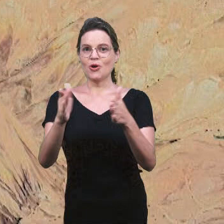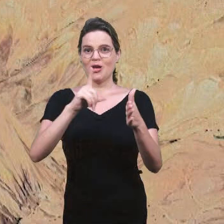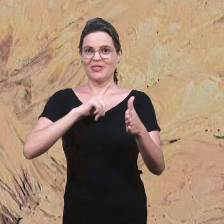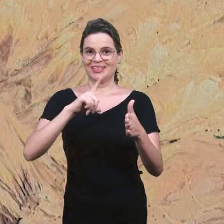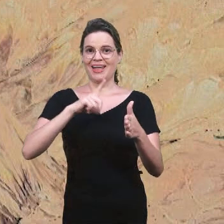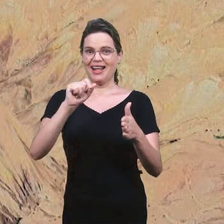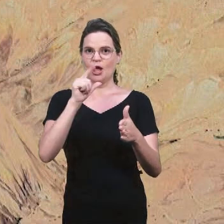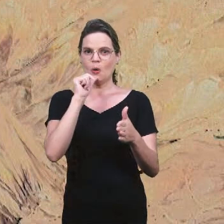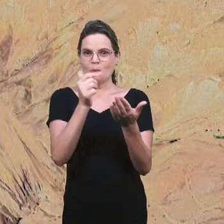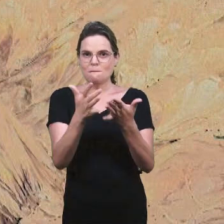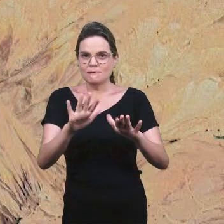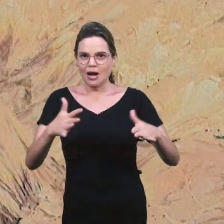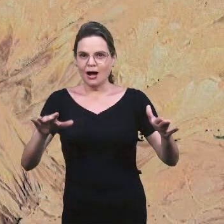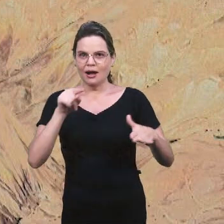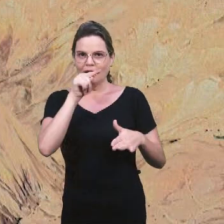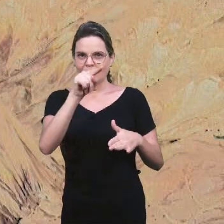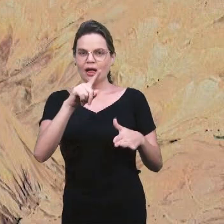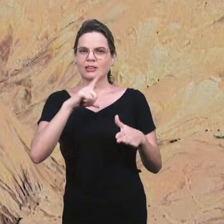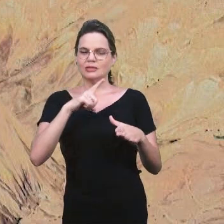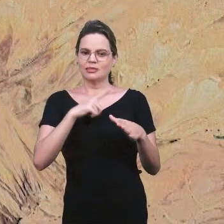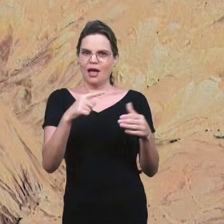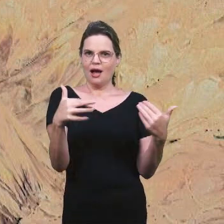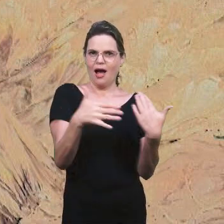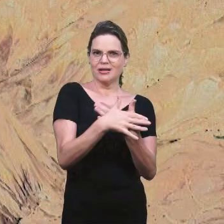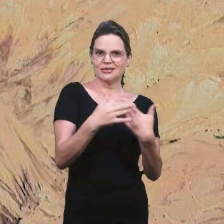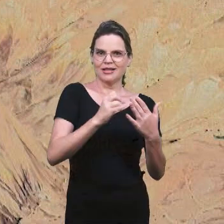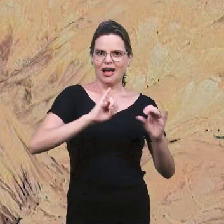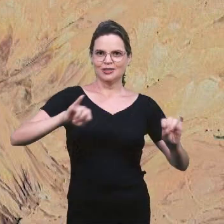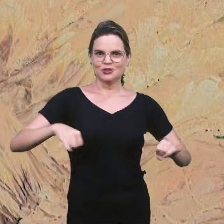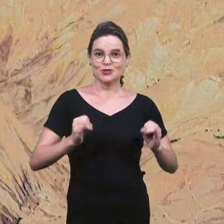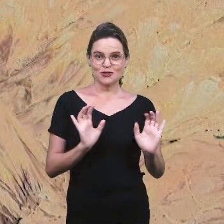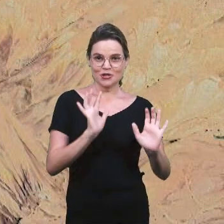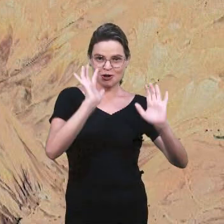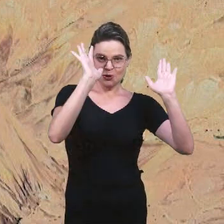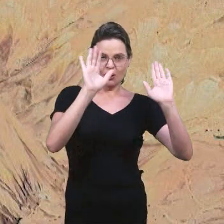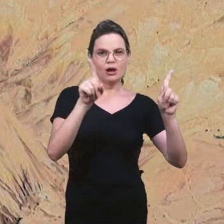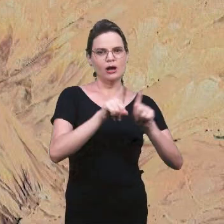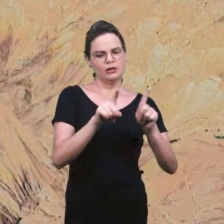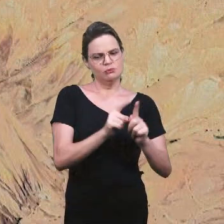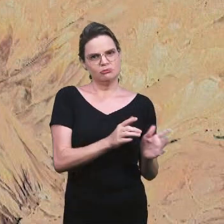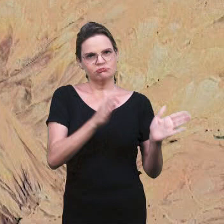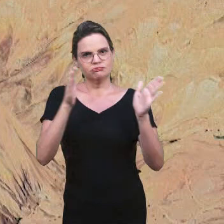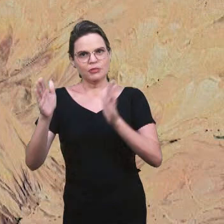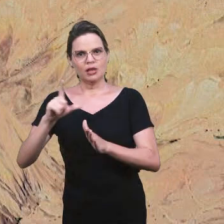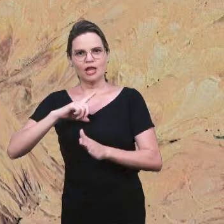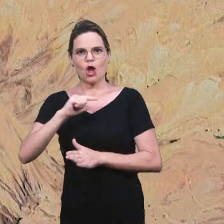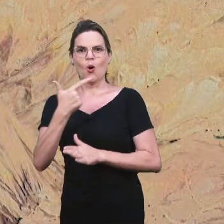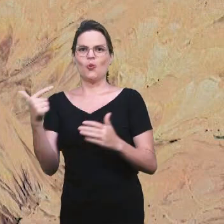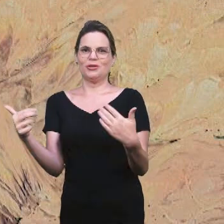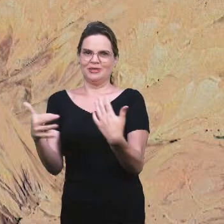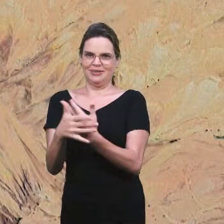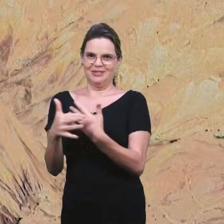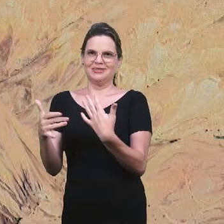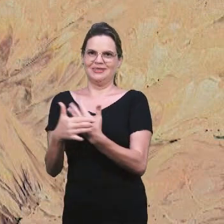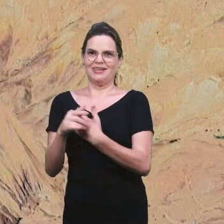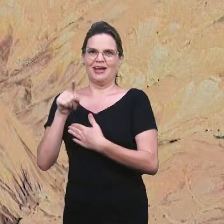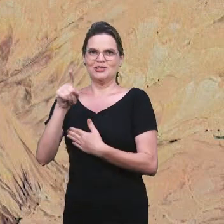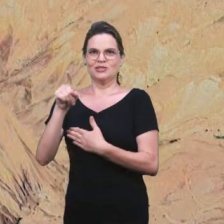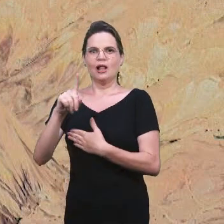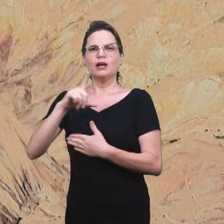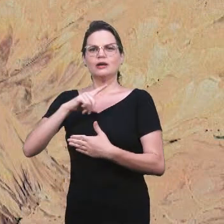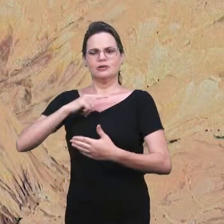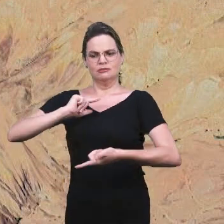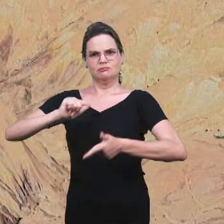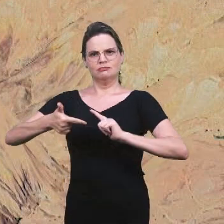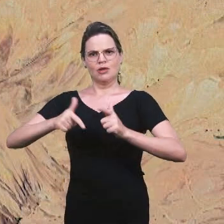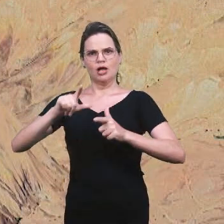l'autre côté du Jourdain, la ville de Jéricho et du côté plus oriental, la ville de